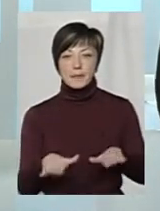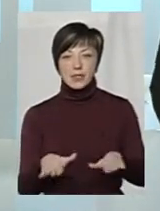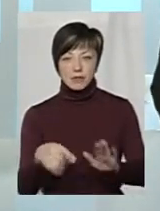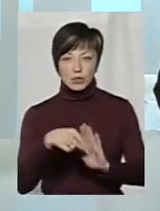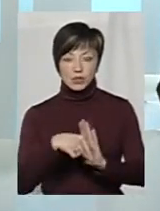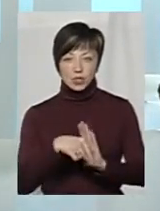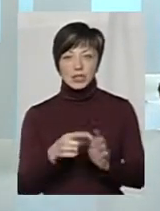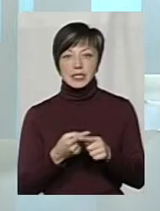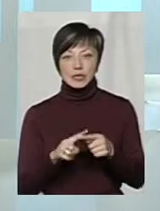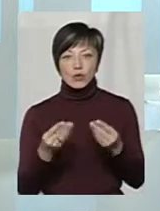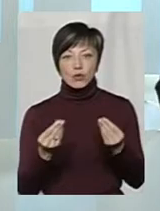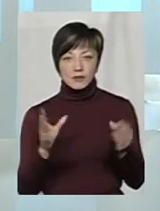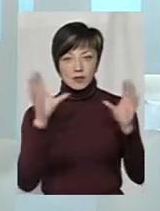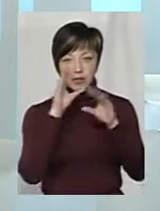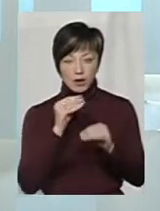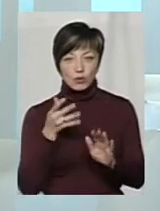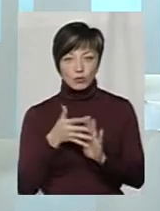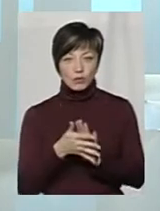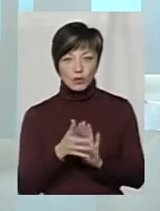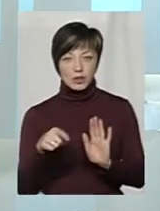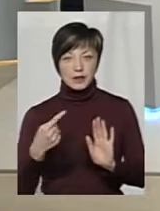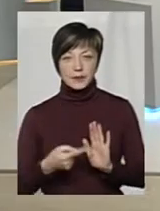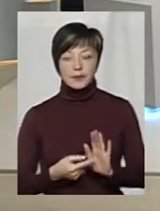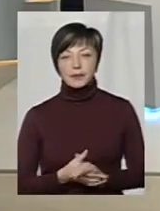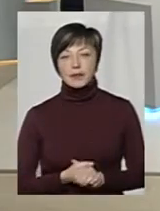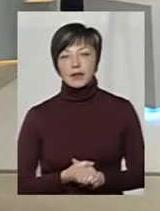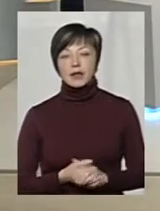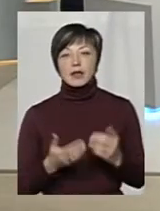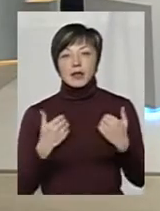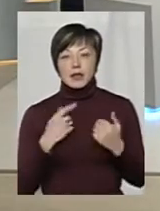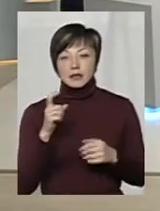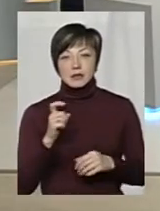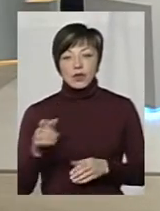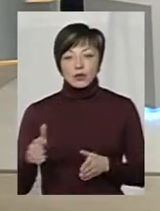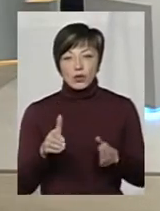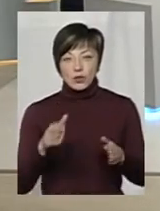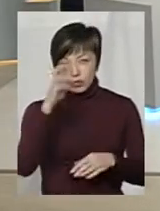значення. Ці кошти встигають освоїти? Я за дороги державного значення